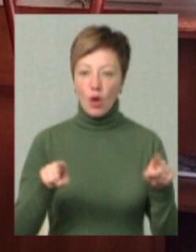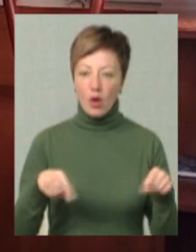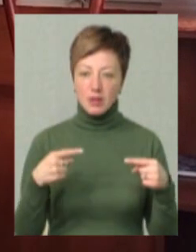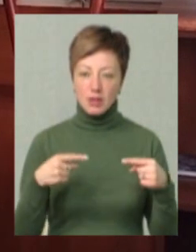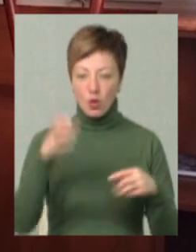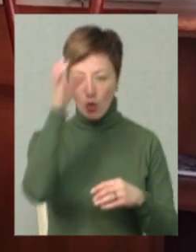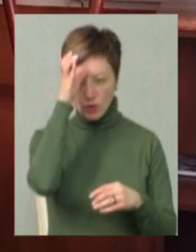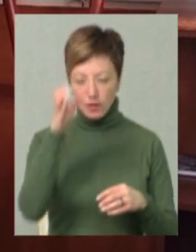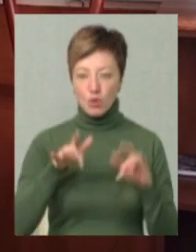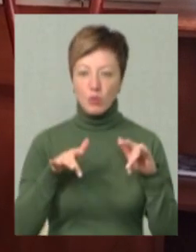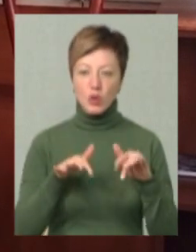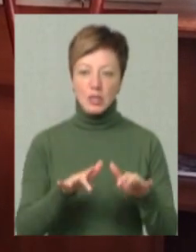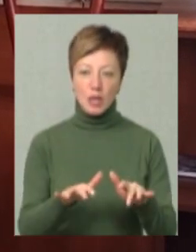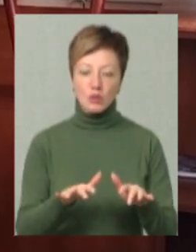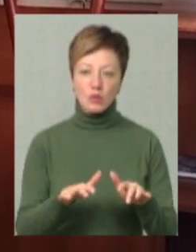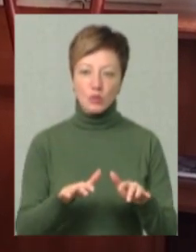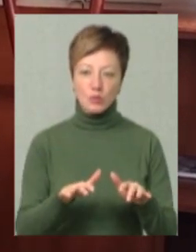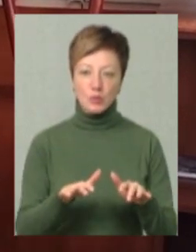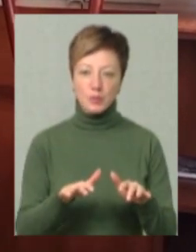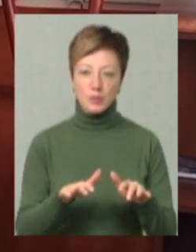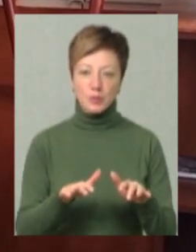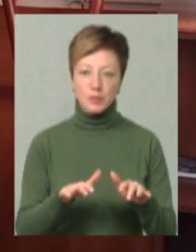організація освітнього процесу